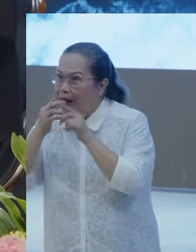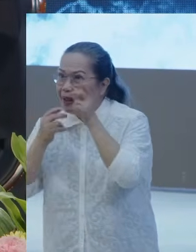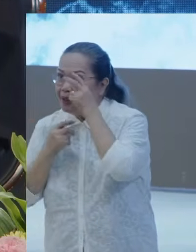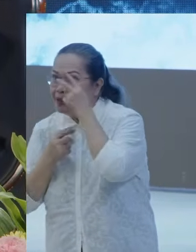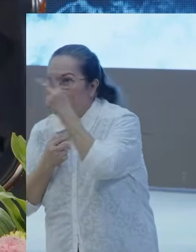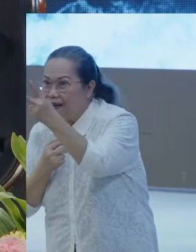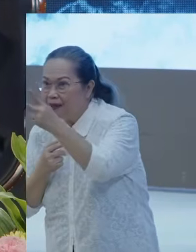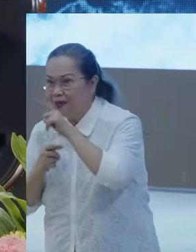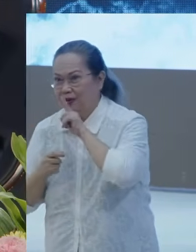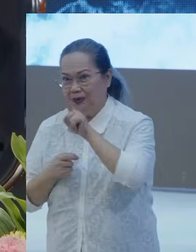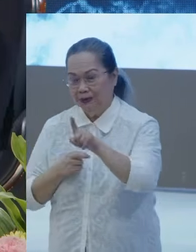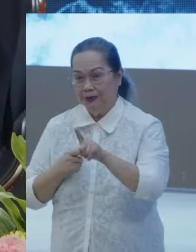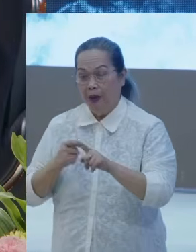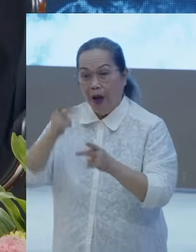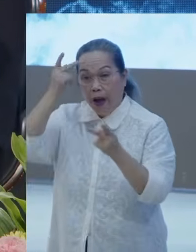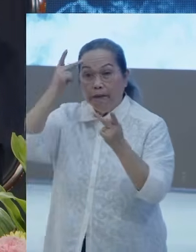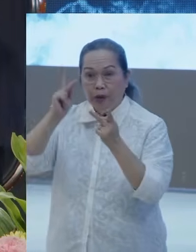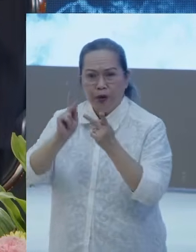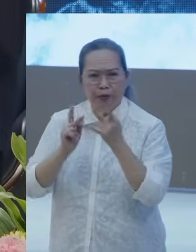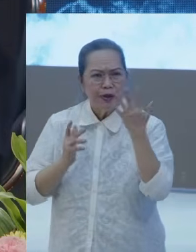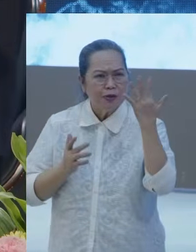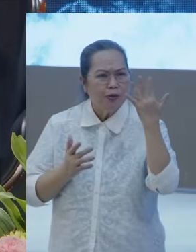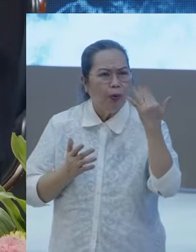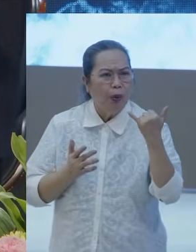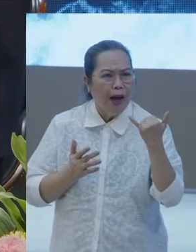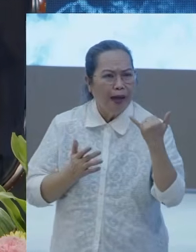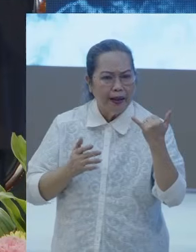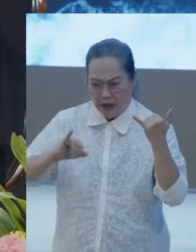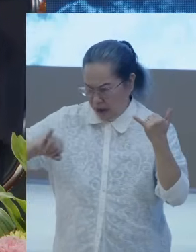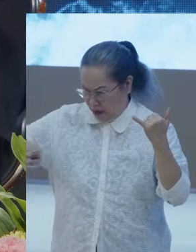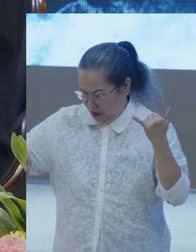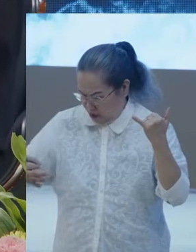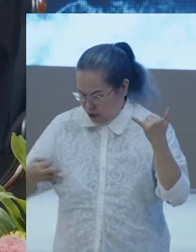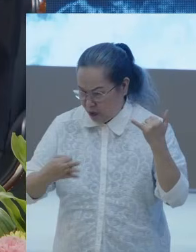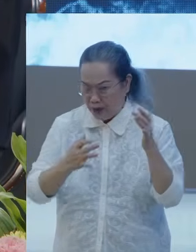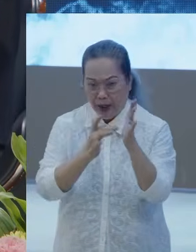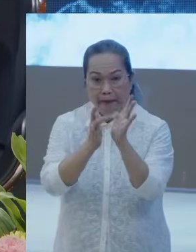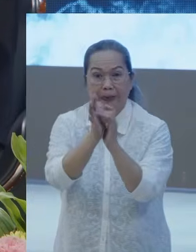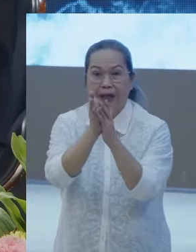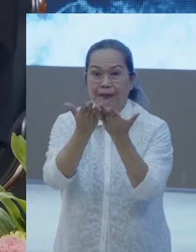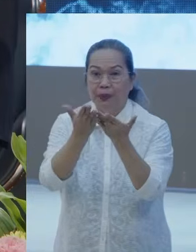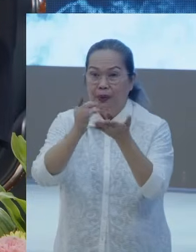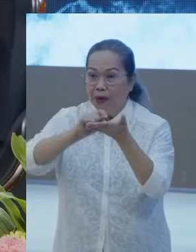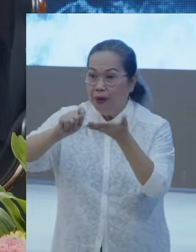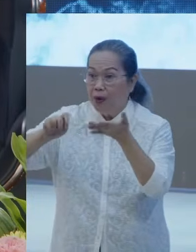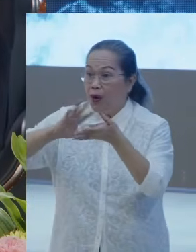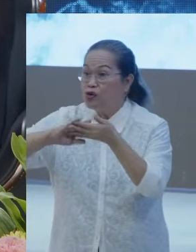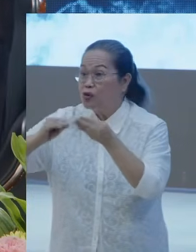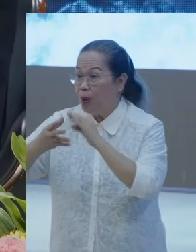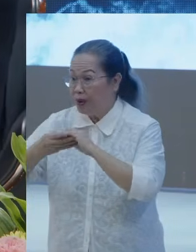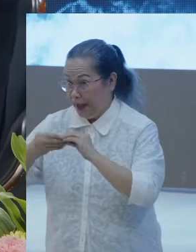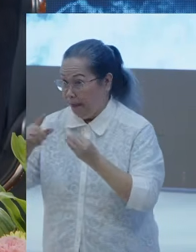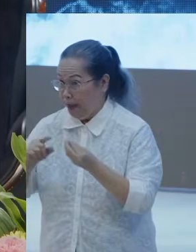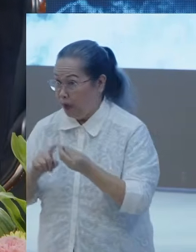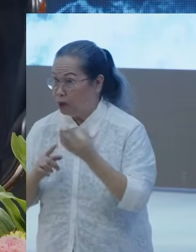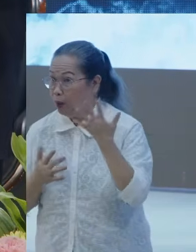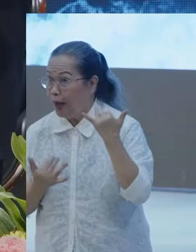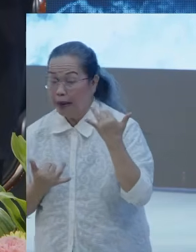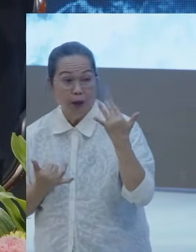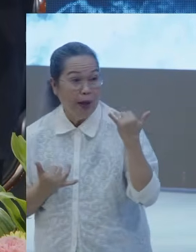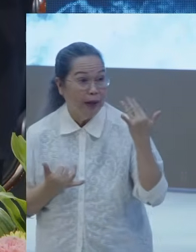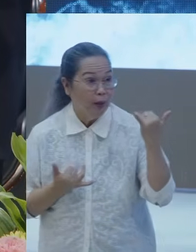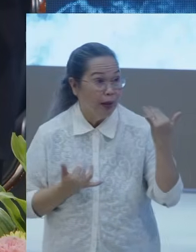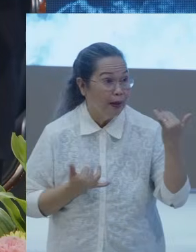kapatid, yung purpose kung bakit sinulat ang aklat ng Jonah. No? So, nagtapos nga ang